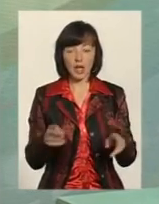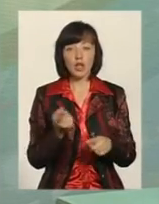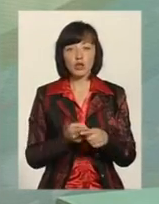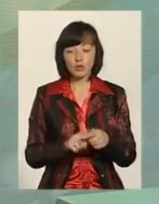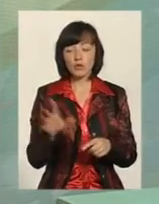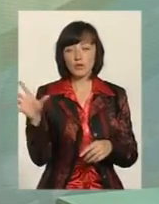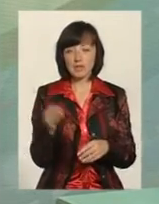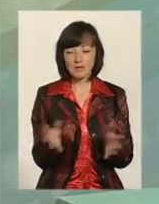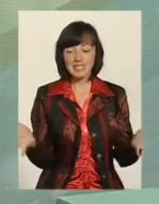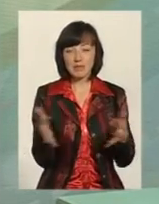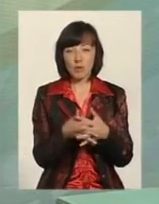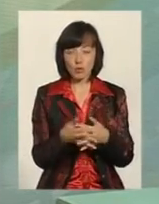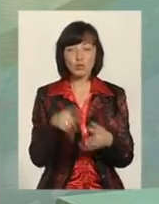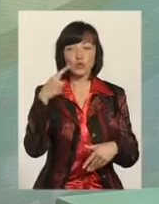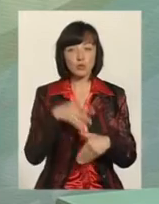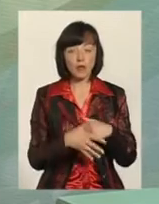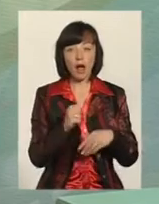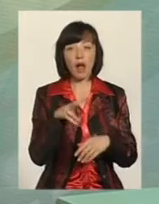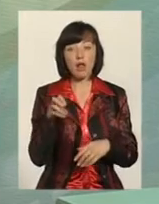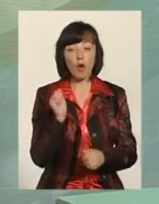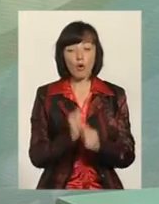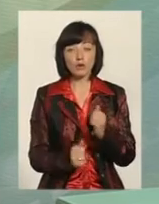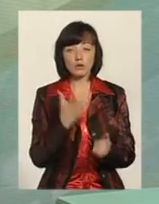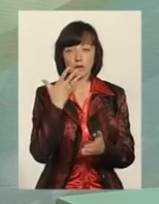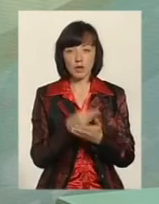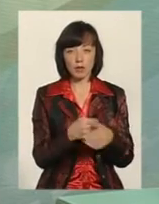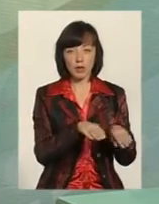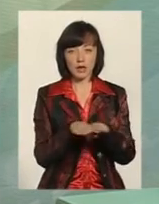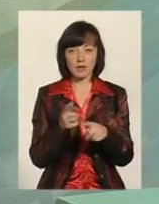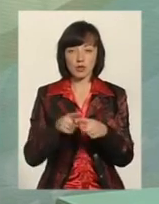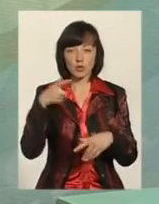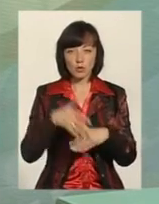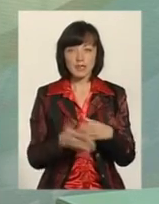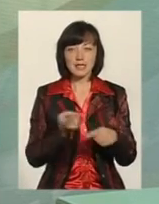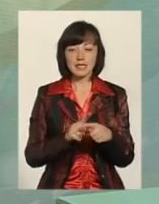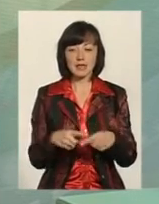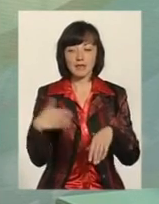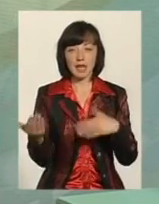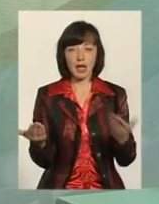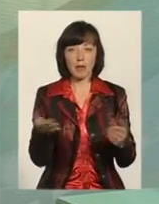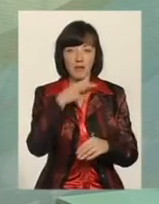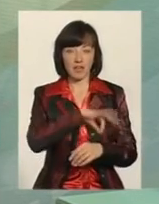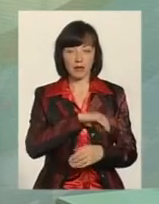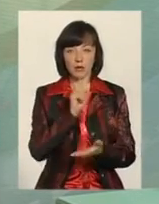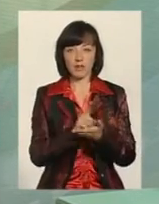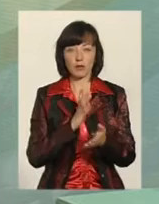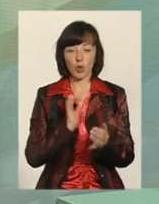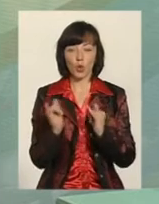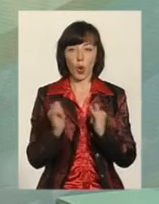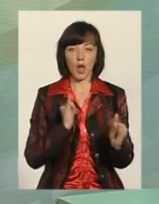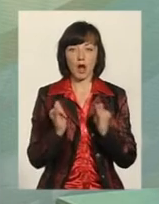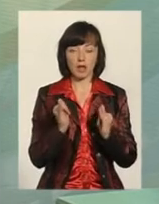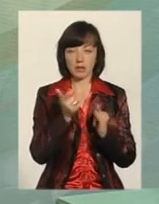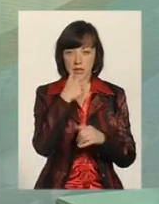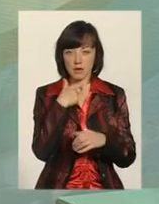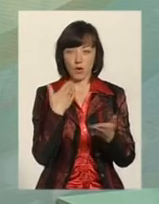тут симбіоз зрозумілий, але кожен повинен на своєму рівні це зрозуміти, що це буде взаємовигідно. Повинна бути толерантність в розмовах